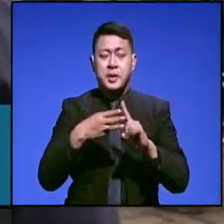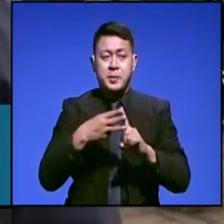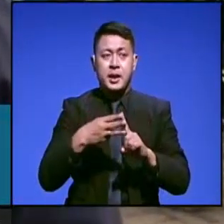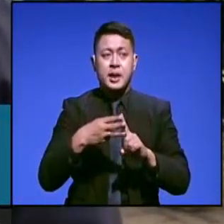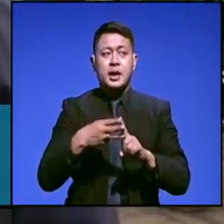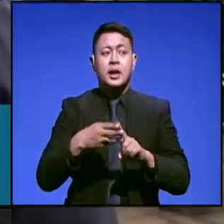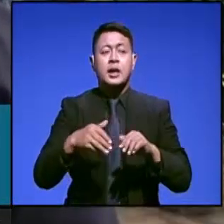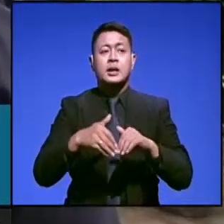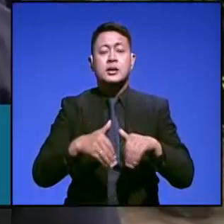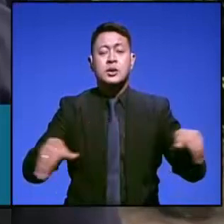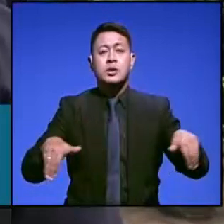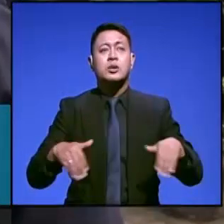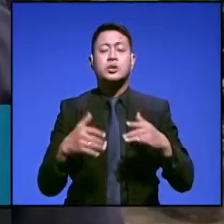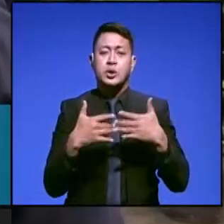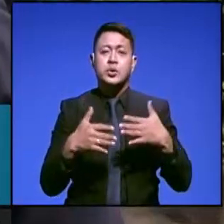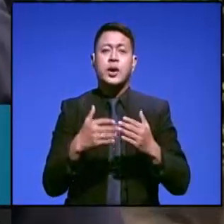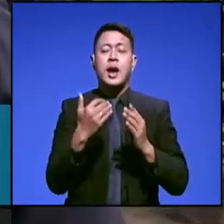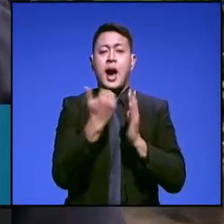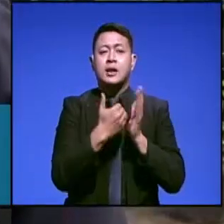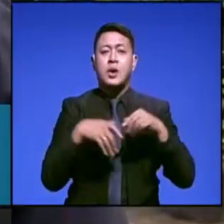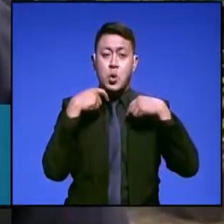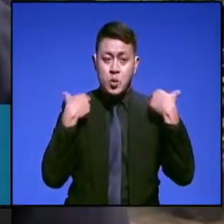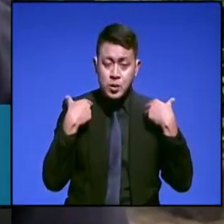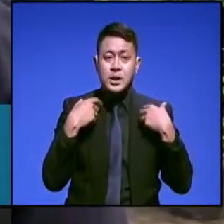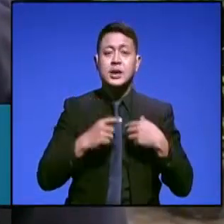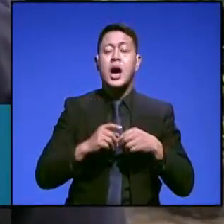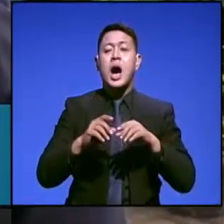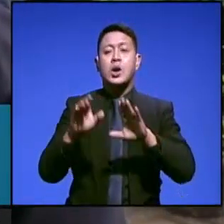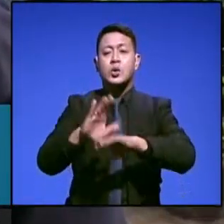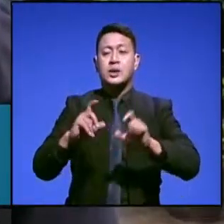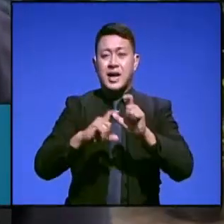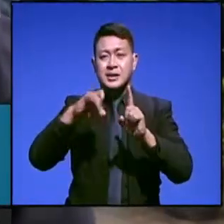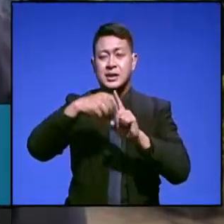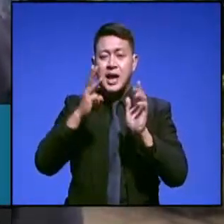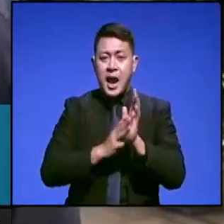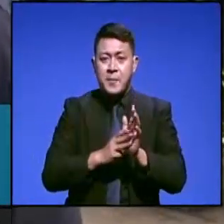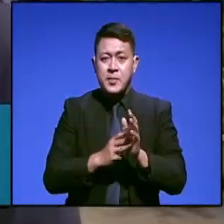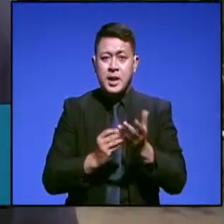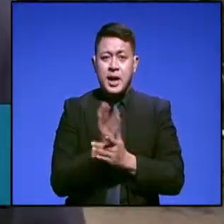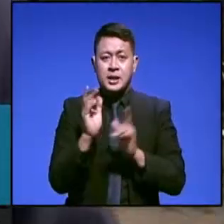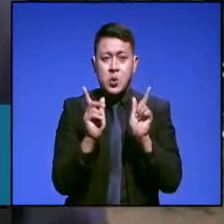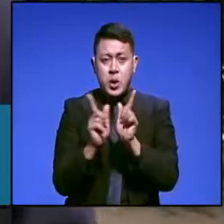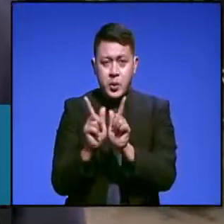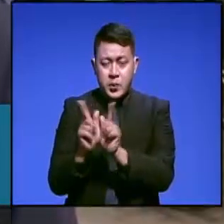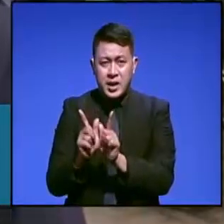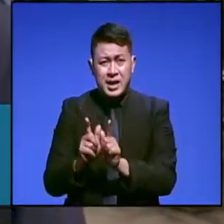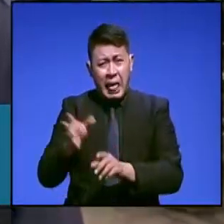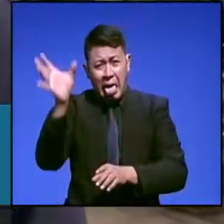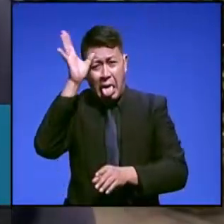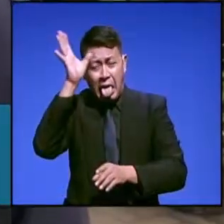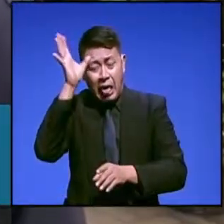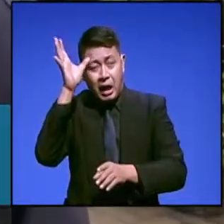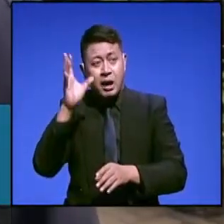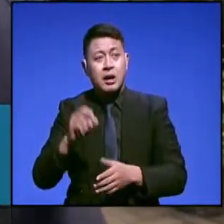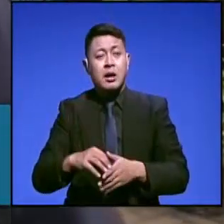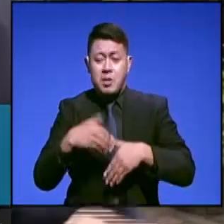dengan peraturan gubernur katanya. Saya harus mengurus surat SIKM di website-nya. Cuman saya kan nggak tahu, karena perusahaan saya juga